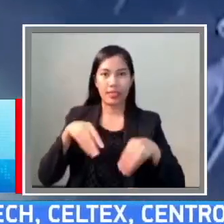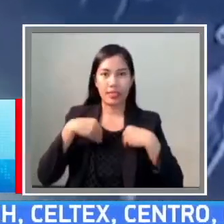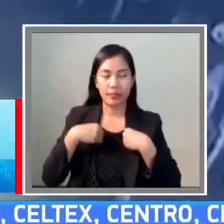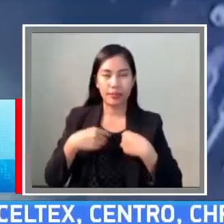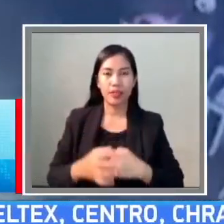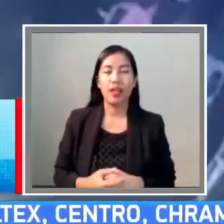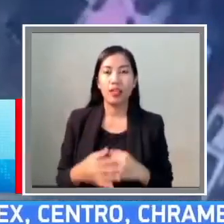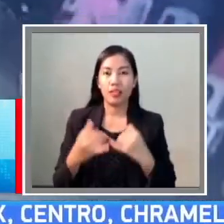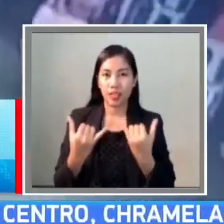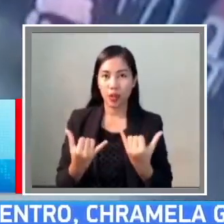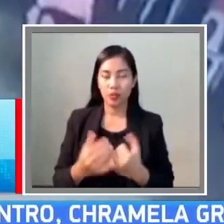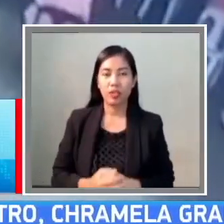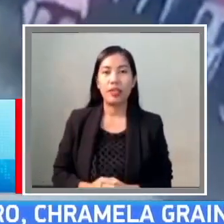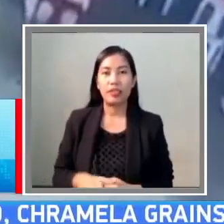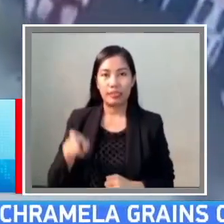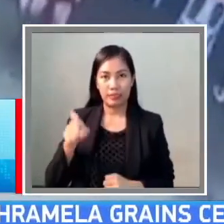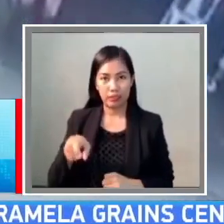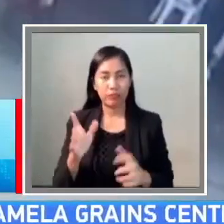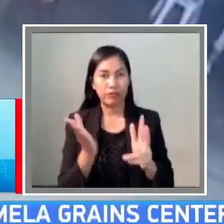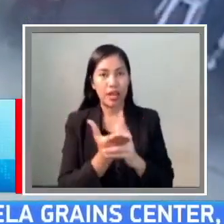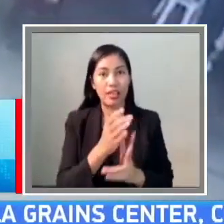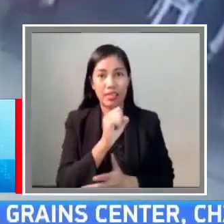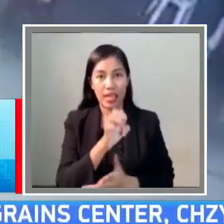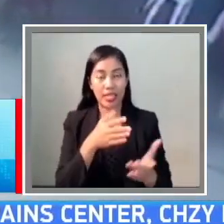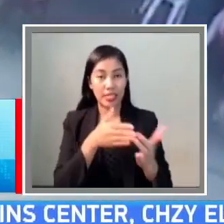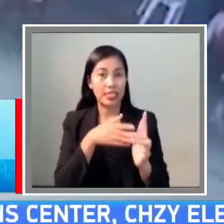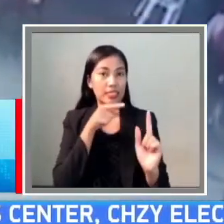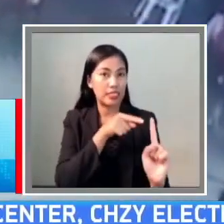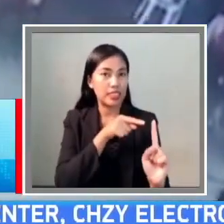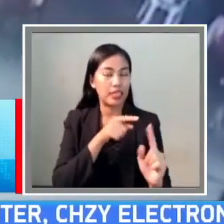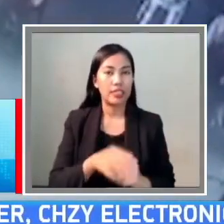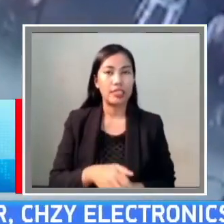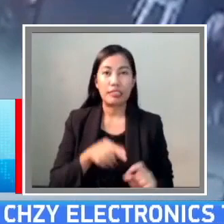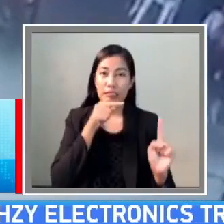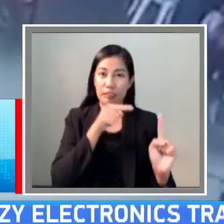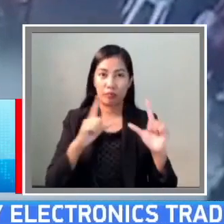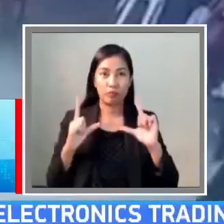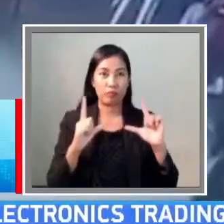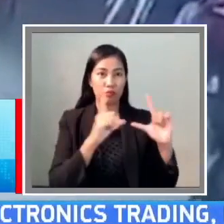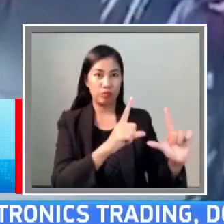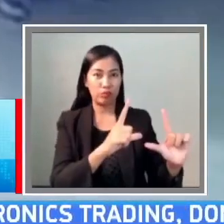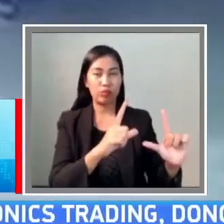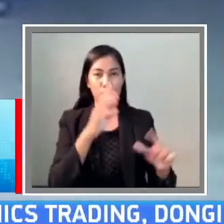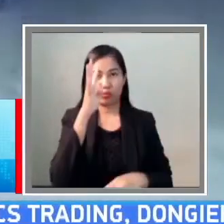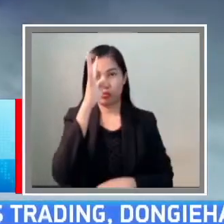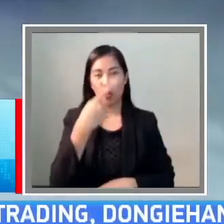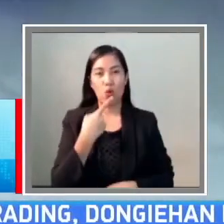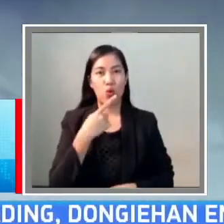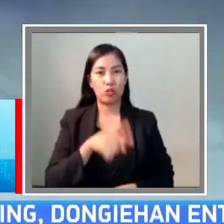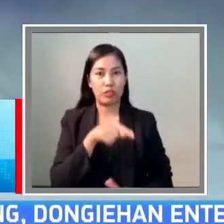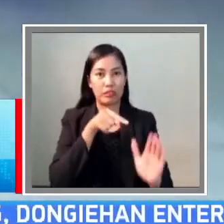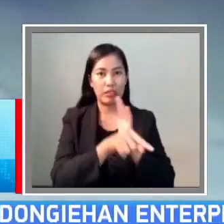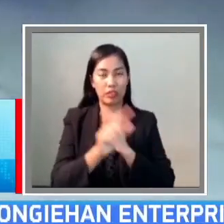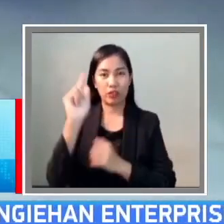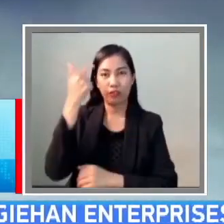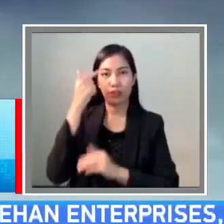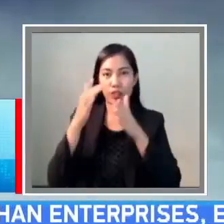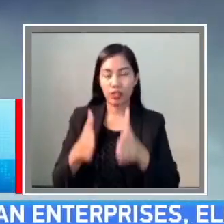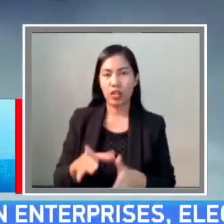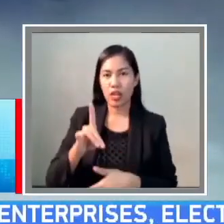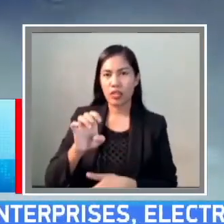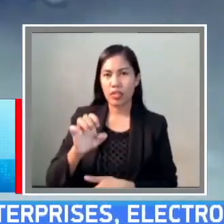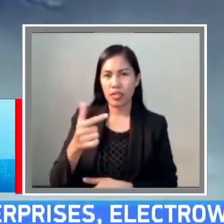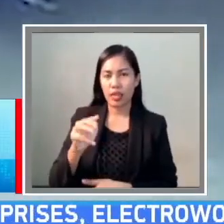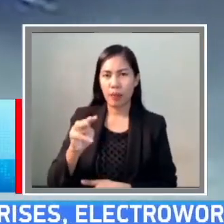kanya. Si Teves ang isa sa mga itinuturong mastermind sa pagpaslang kay Negros Oriental Governor Ruel Digamo. Wala pang formal na